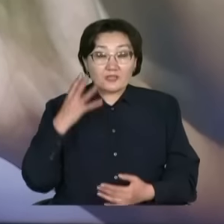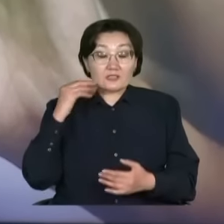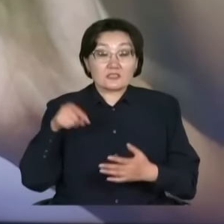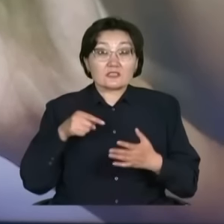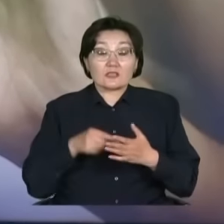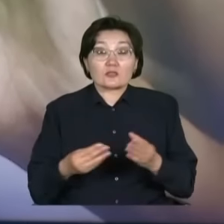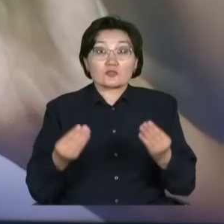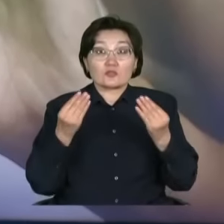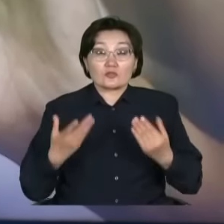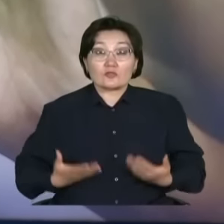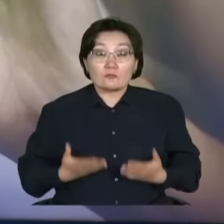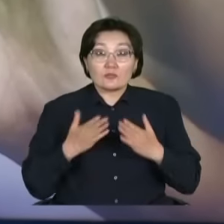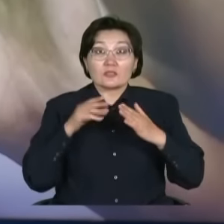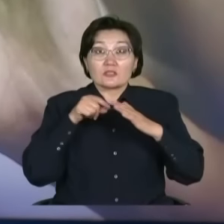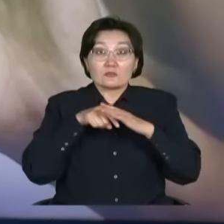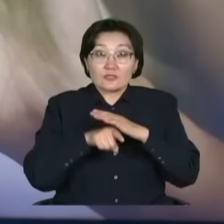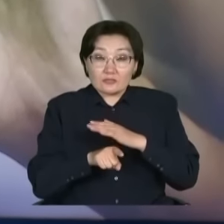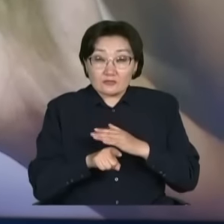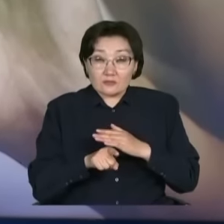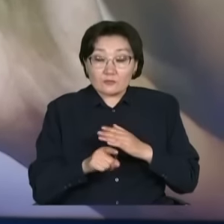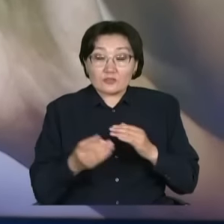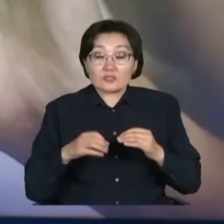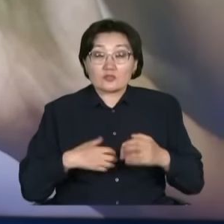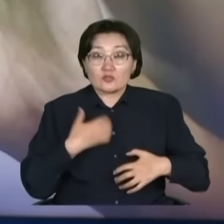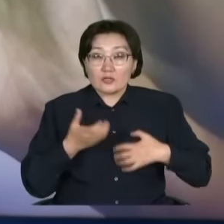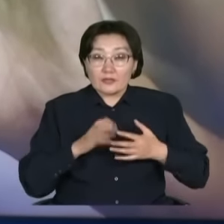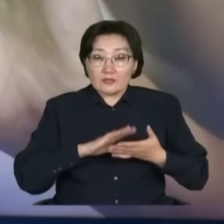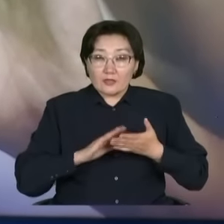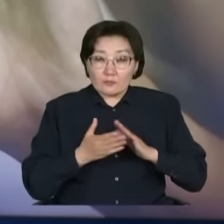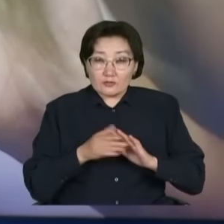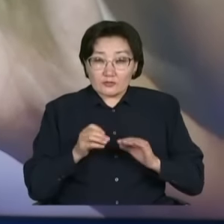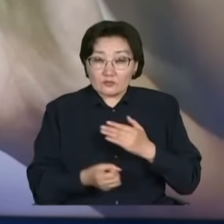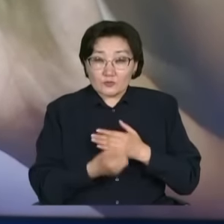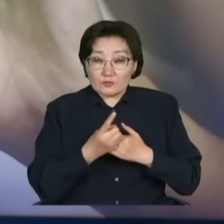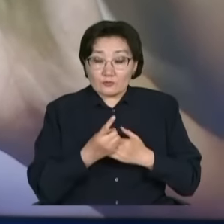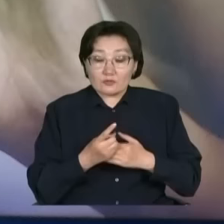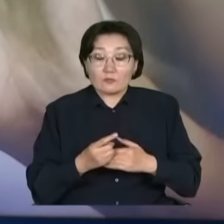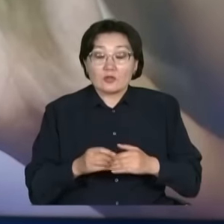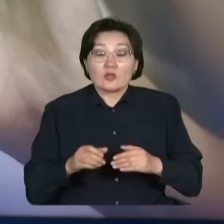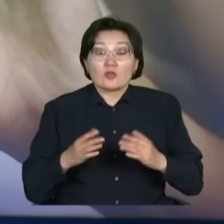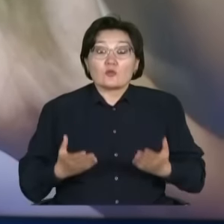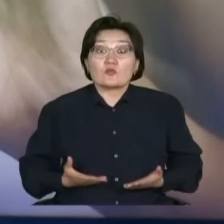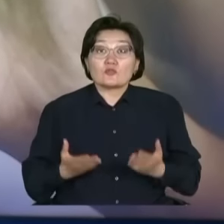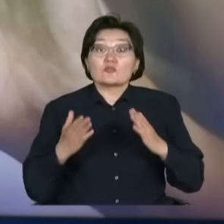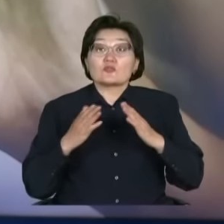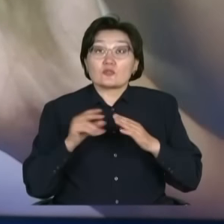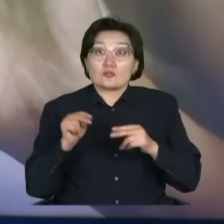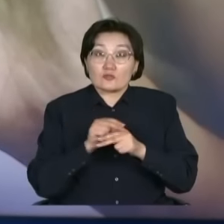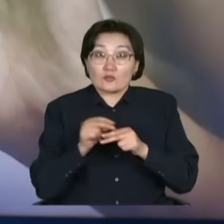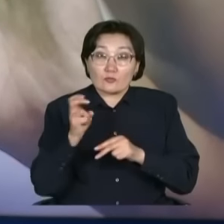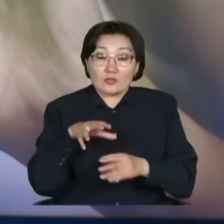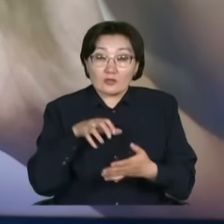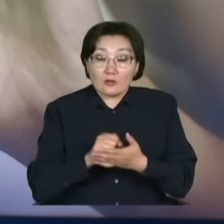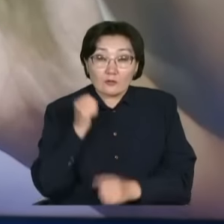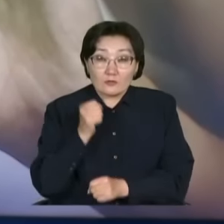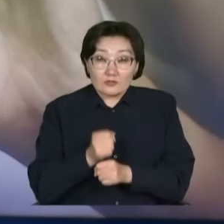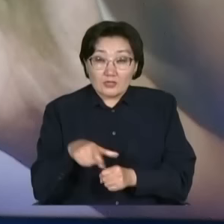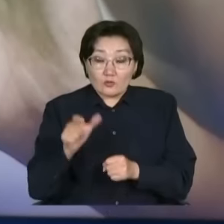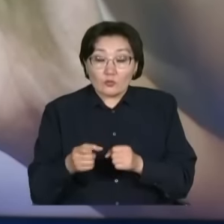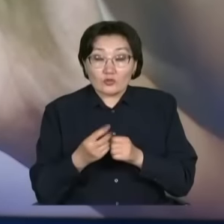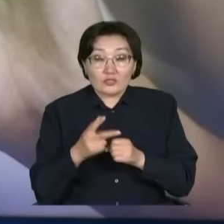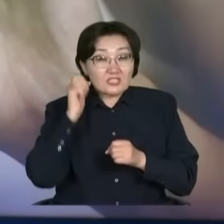Алматыдағы элиталы тұрғын үй кешендерінің бірінде жаға ұстатарлық жағдай болды. Үй жөндеуге келген жалдамалы жұмысшы 13 жастағы